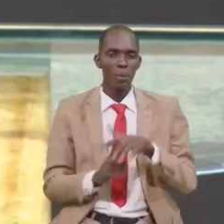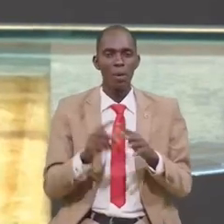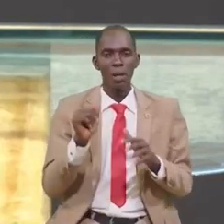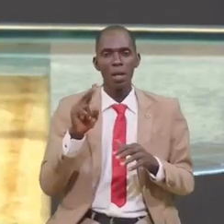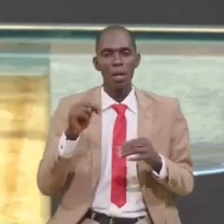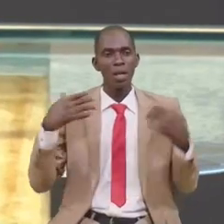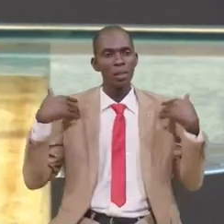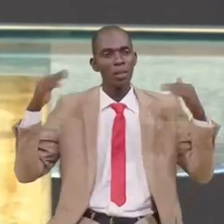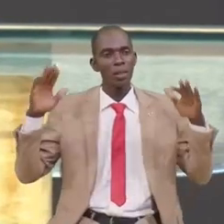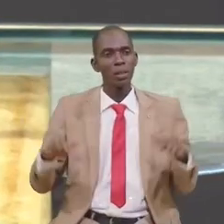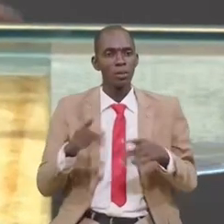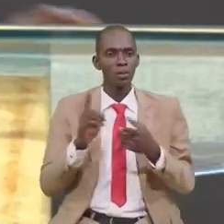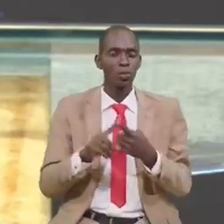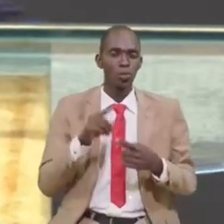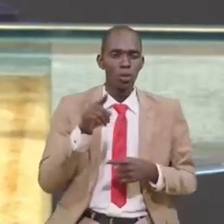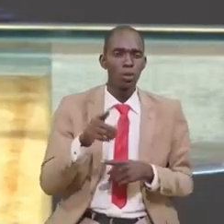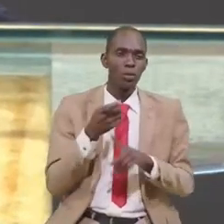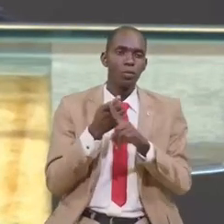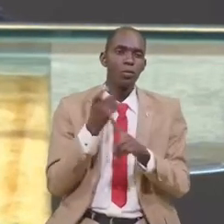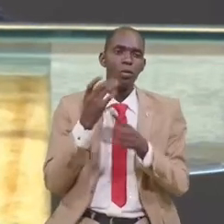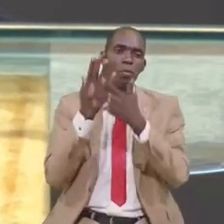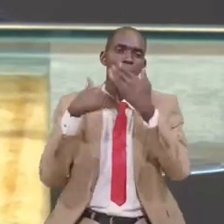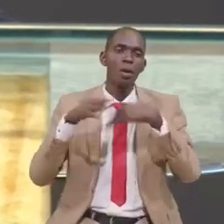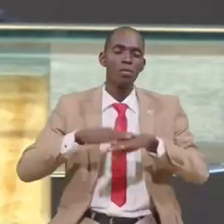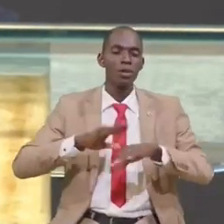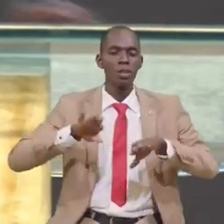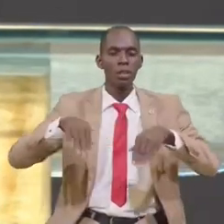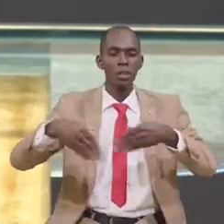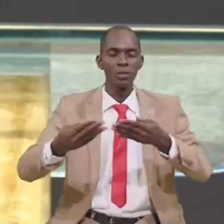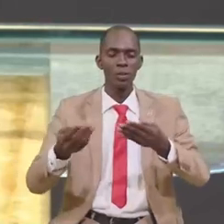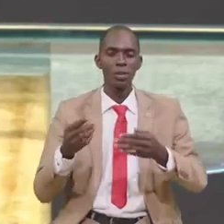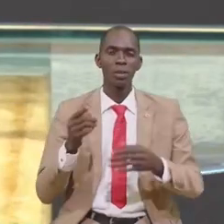du ciel pour le fortifier.